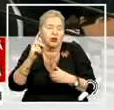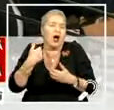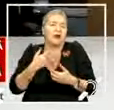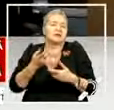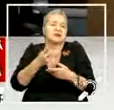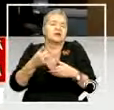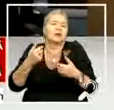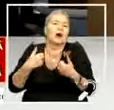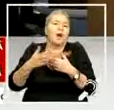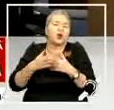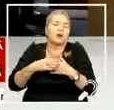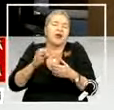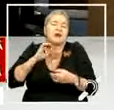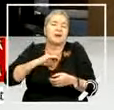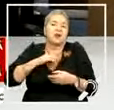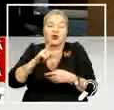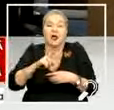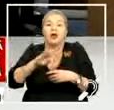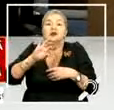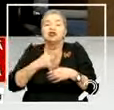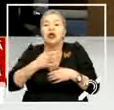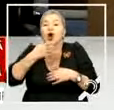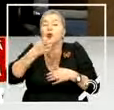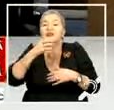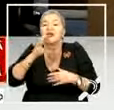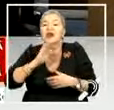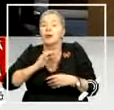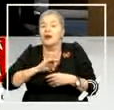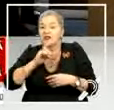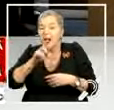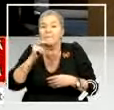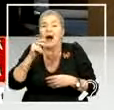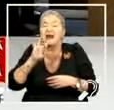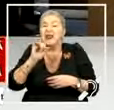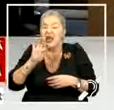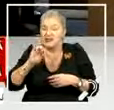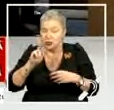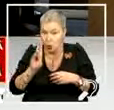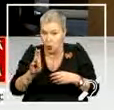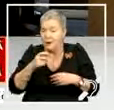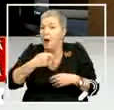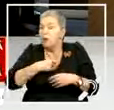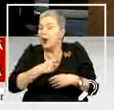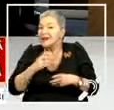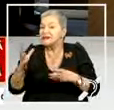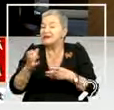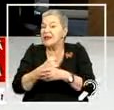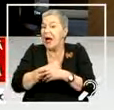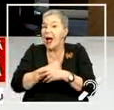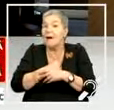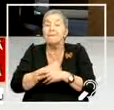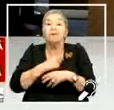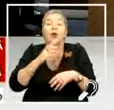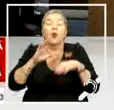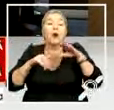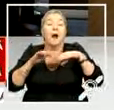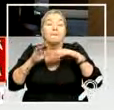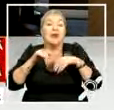Cosmin Marinescu, actual consilier prezidențial, ar putea să preia Ministerul Finanțelor, care va fi vacantat de